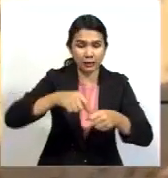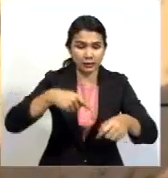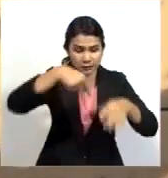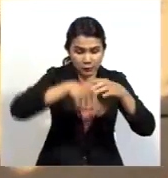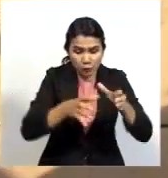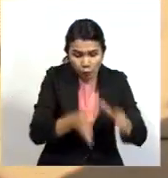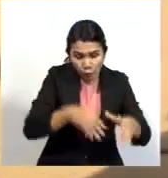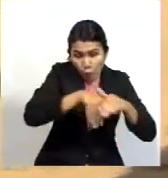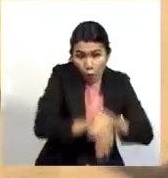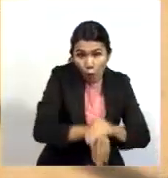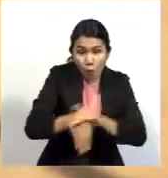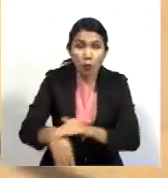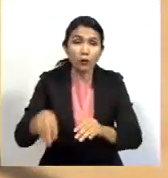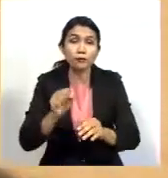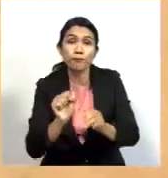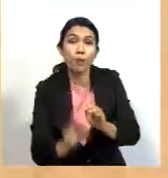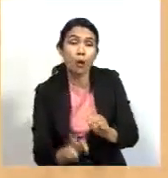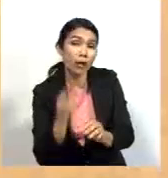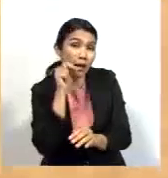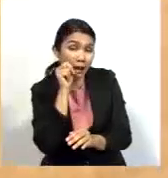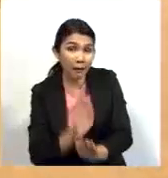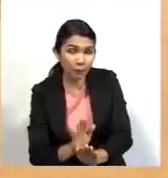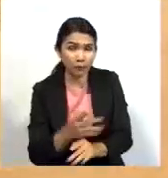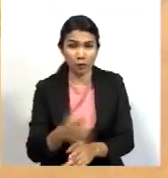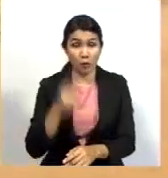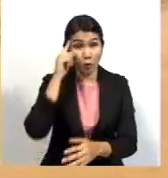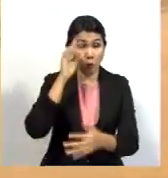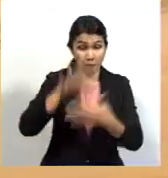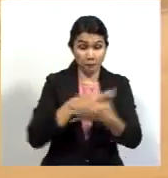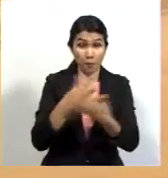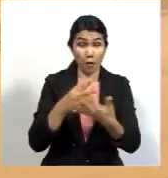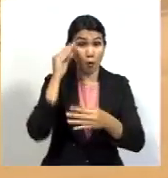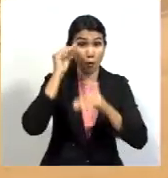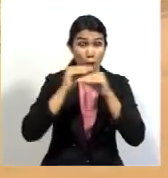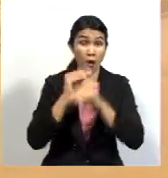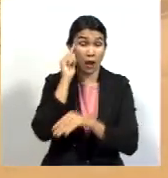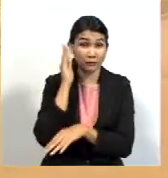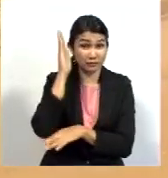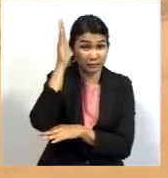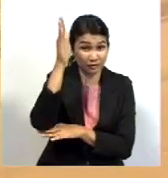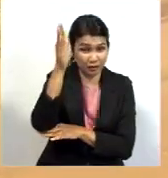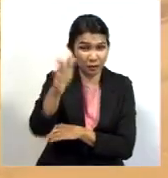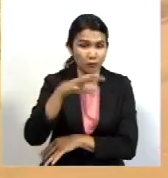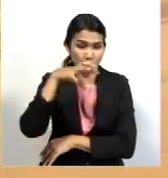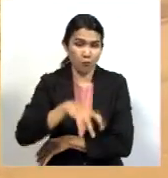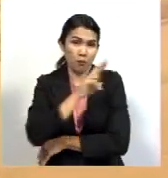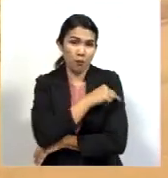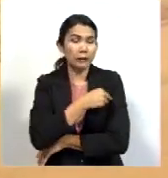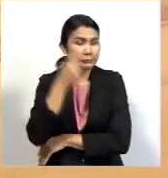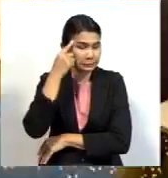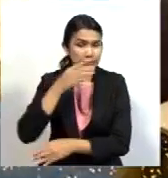ช้สำหรับการเตรียมการป้องกันระยะยาวนะคะโครงการชลประทานร่วมกับจังหวัดศรีสะเกษจัดสรรงบประมาณ